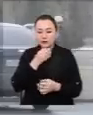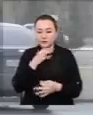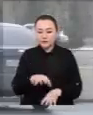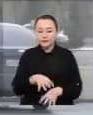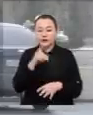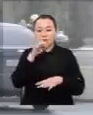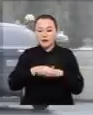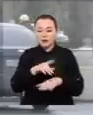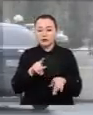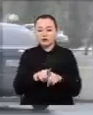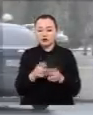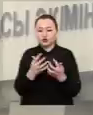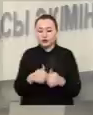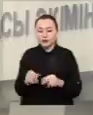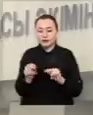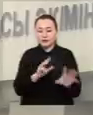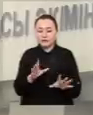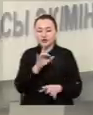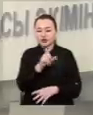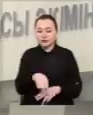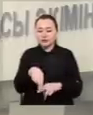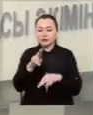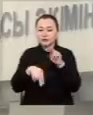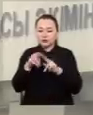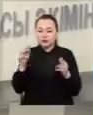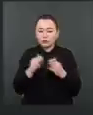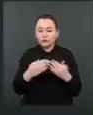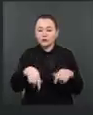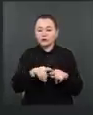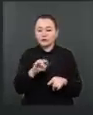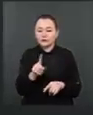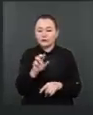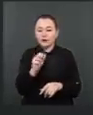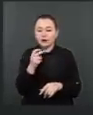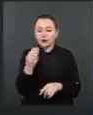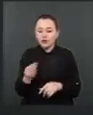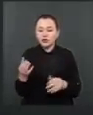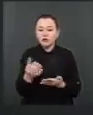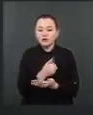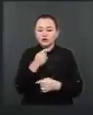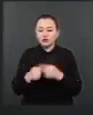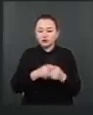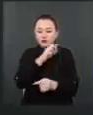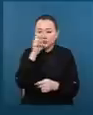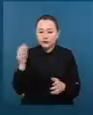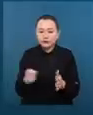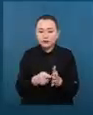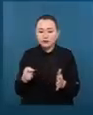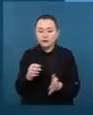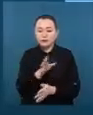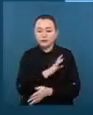В Акимате тоже считают, что не повезло с подрядчиком. Строила дом компания из Балхаша. Определяли победителя через госзакупки.